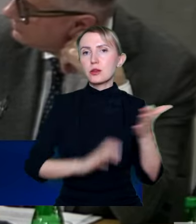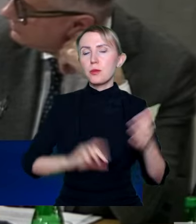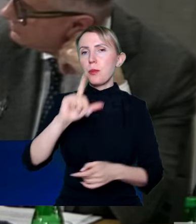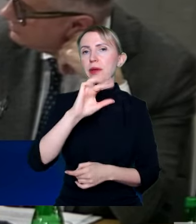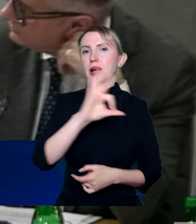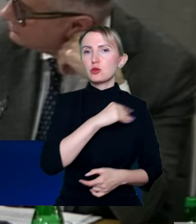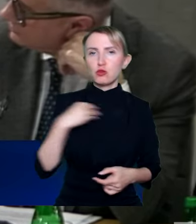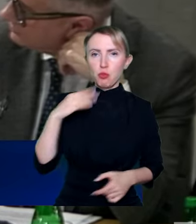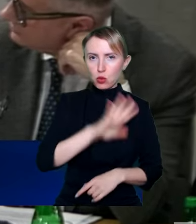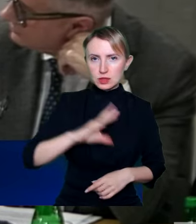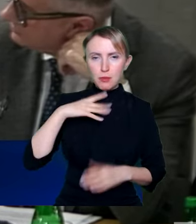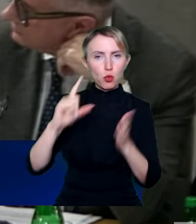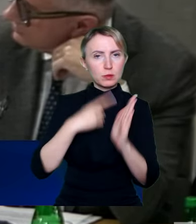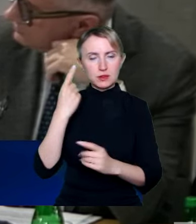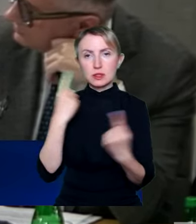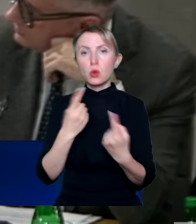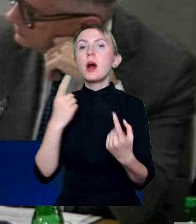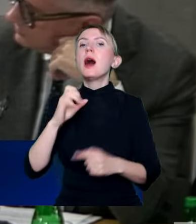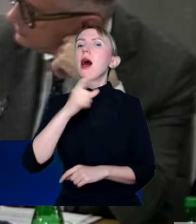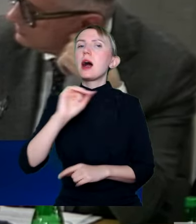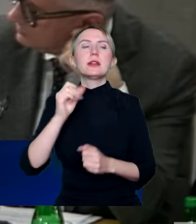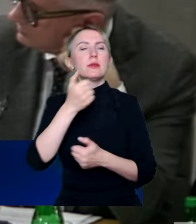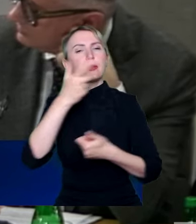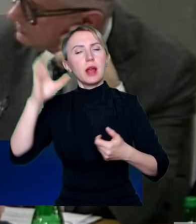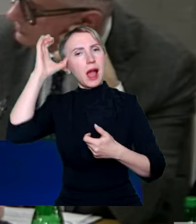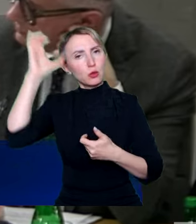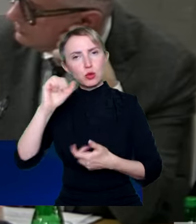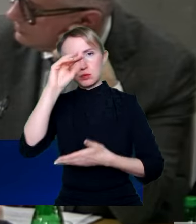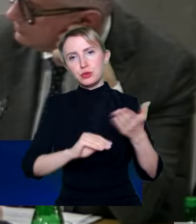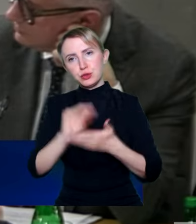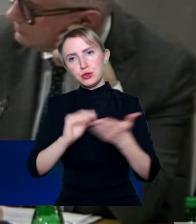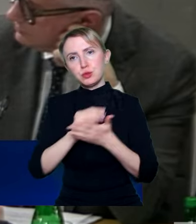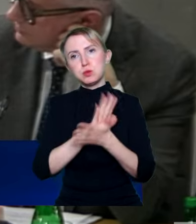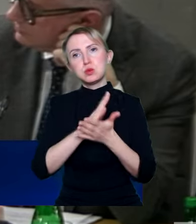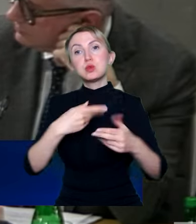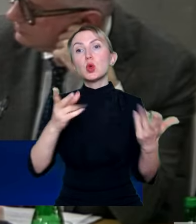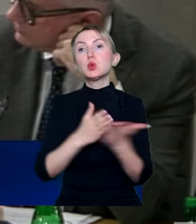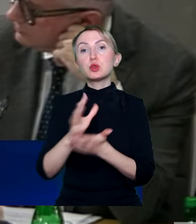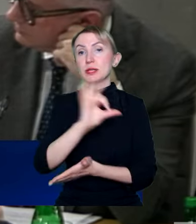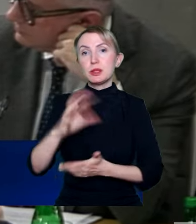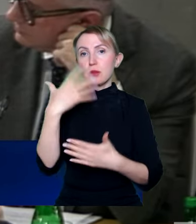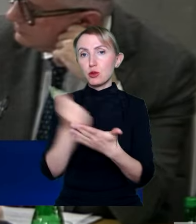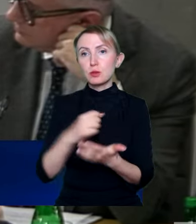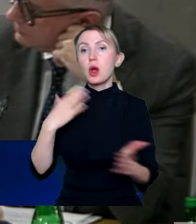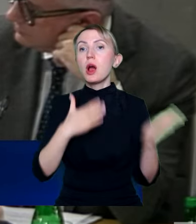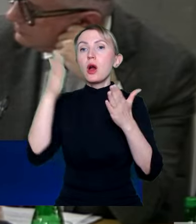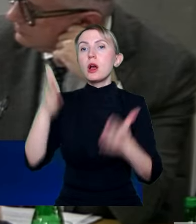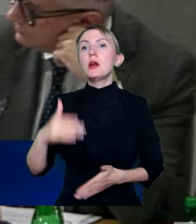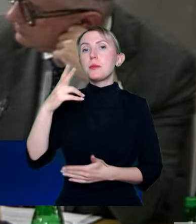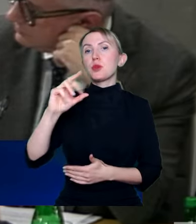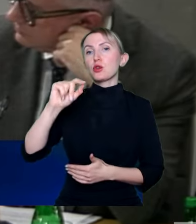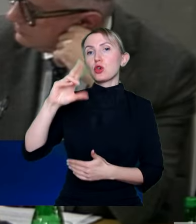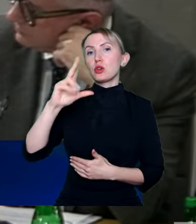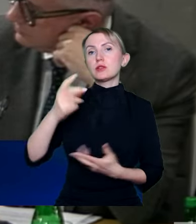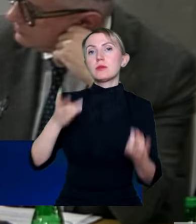kraju. Pan Adam jest autorem wielu publikacji na temat narzędzi wykorzystywanych przez służby specjalne. Kolejną osobą jest pan Piotr Konieczny, założyciel